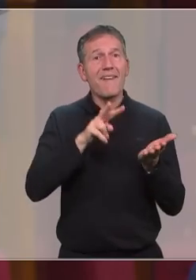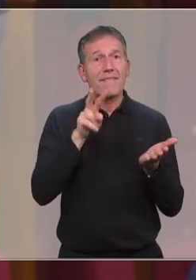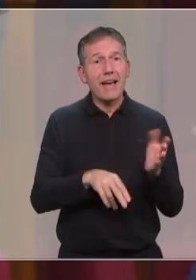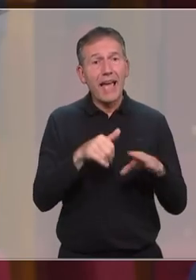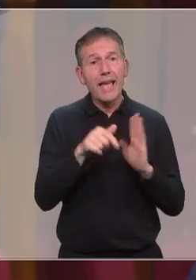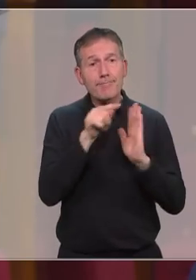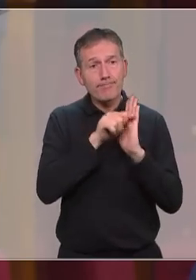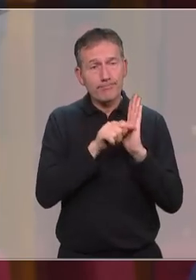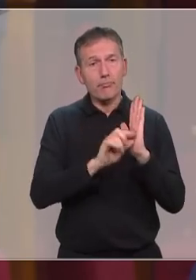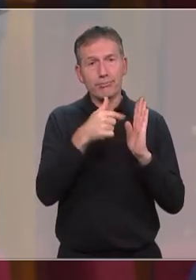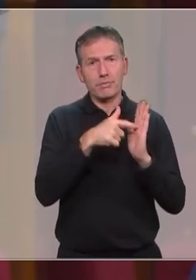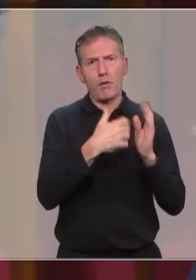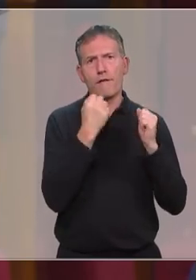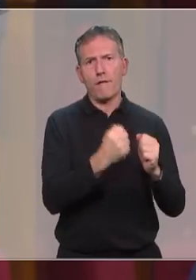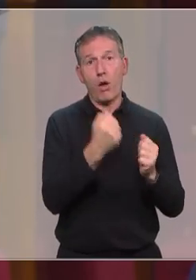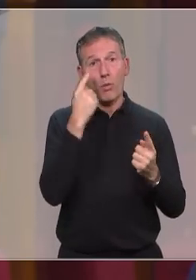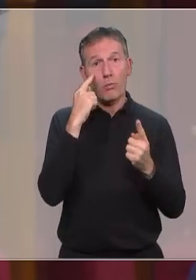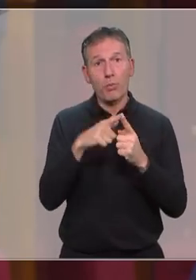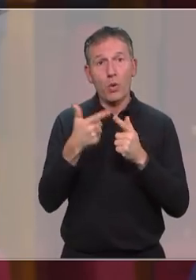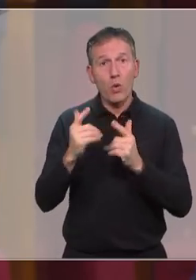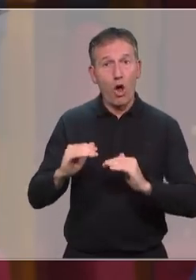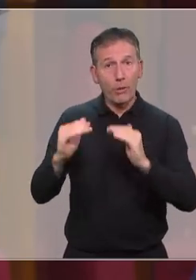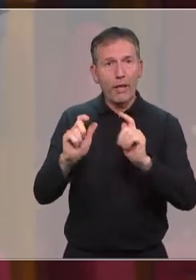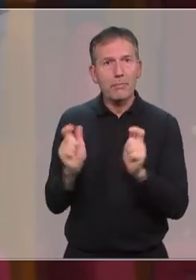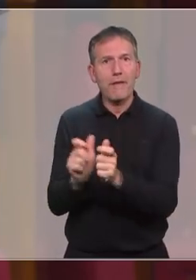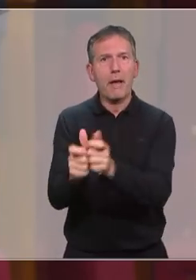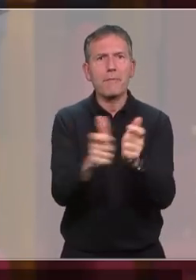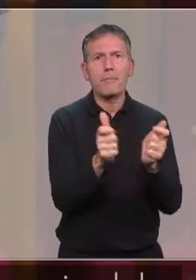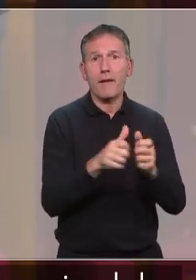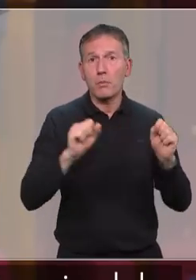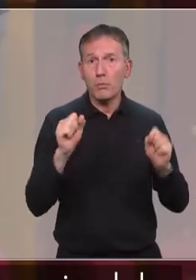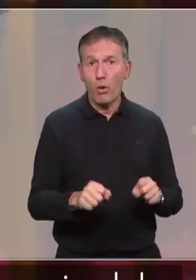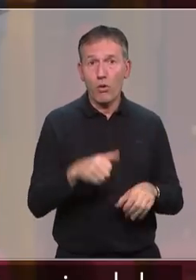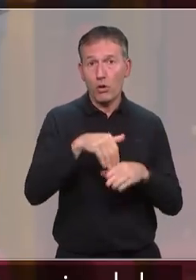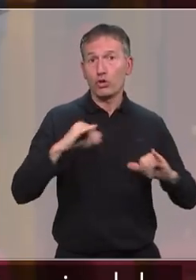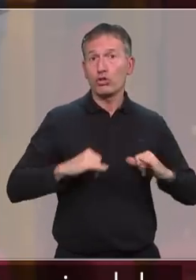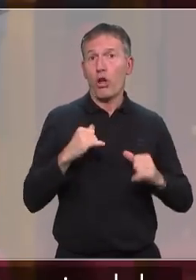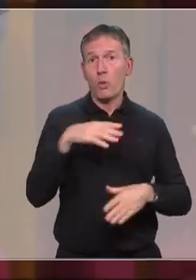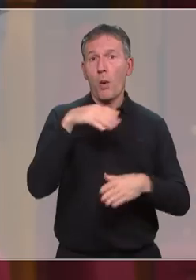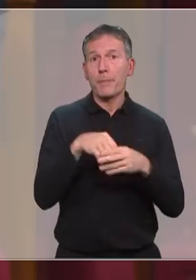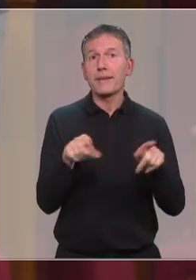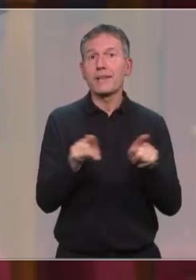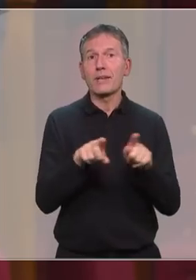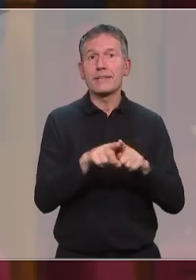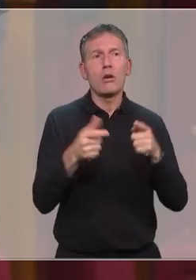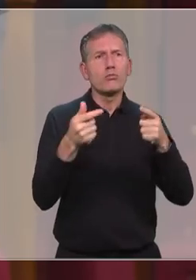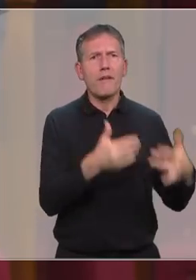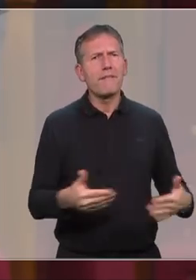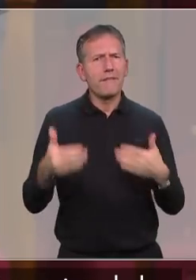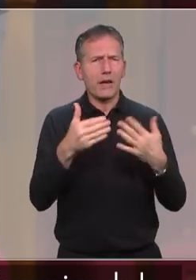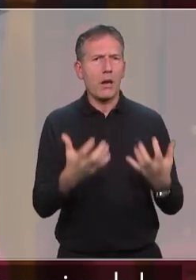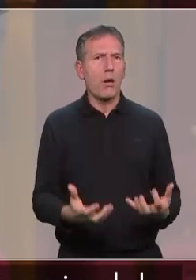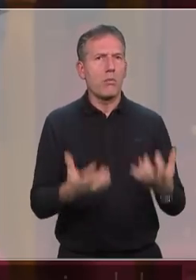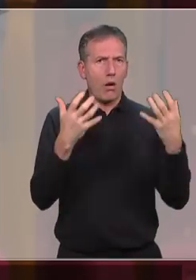des mesures fortes pour augmenter le nombre de dépistages et en particulier chez les jeunes. Les chiffres sont